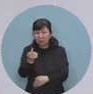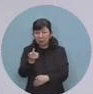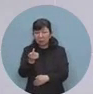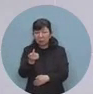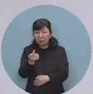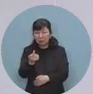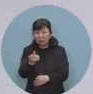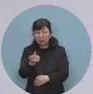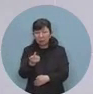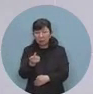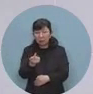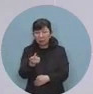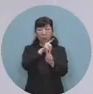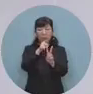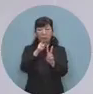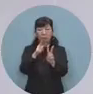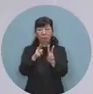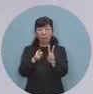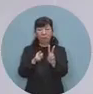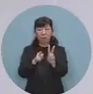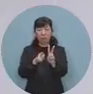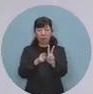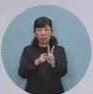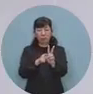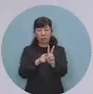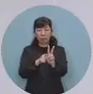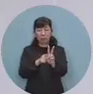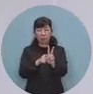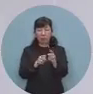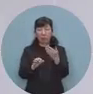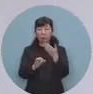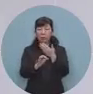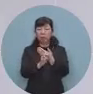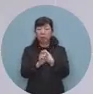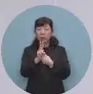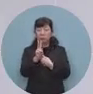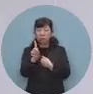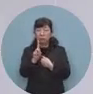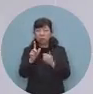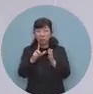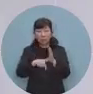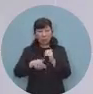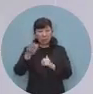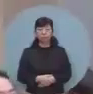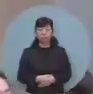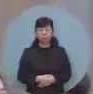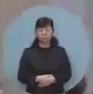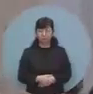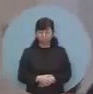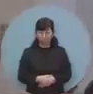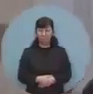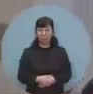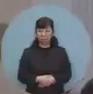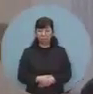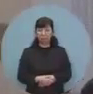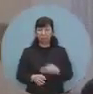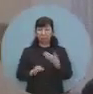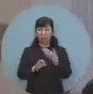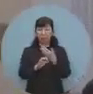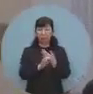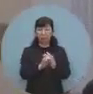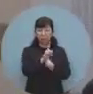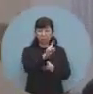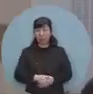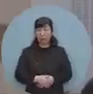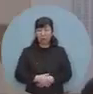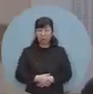出るということなんでしょうか資料丸2のケース2というのはどういう場合を想定したのかについて伺いますえケース1の1がこれ